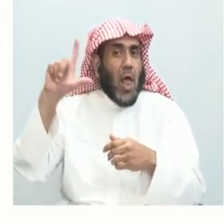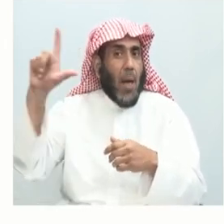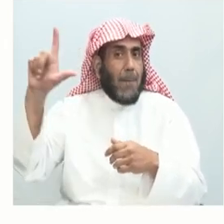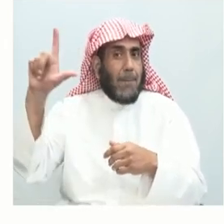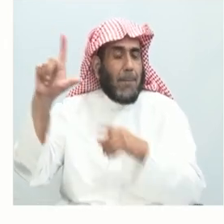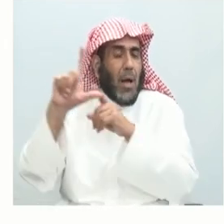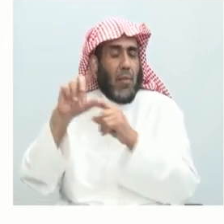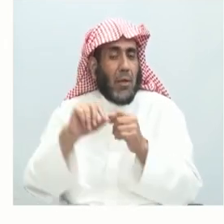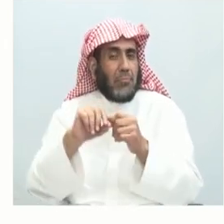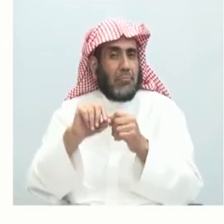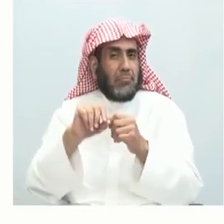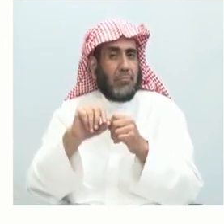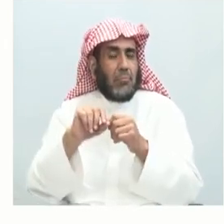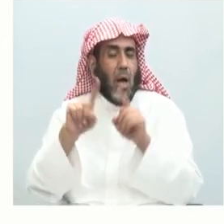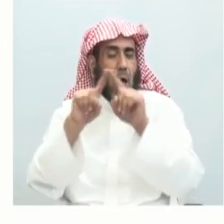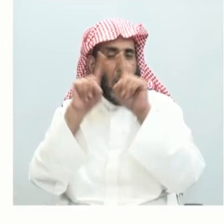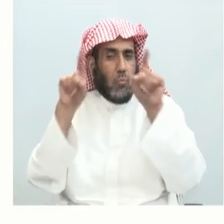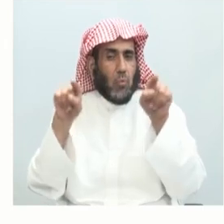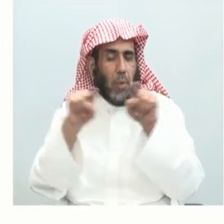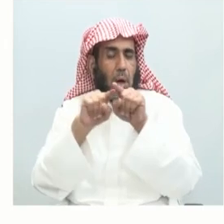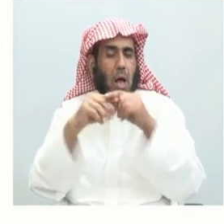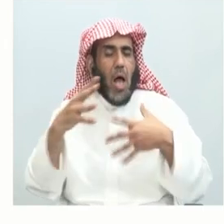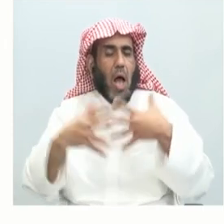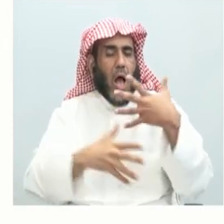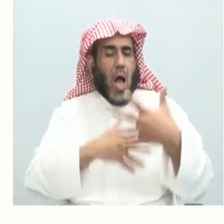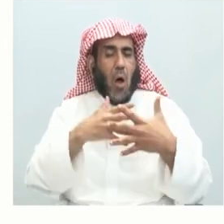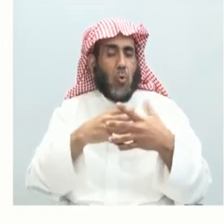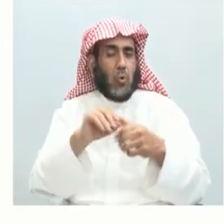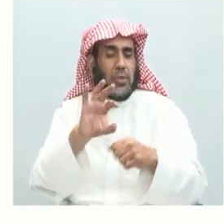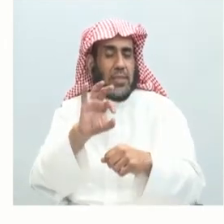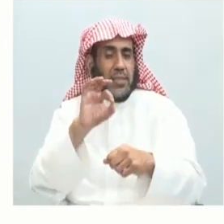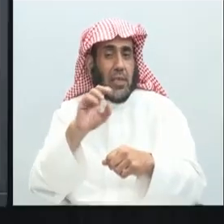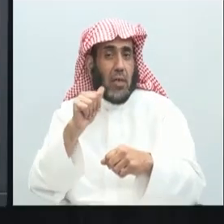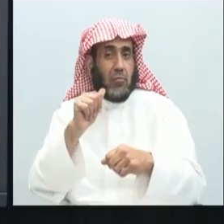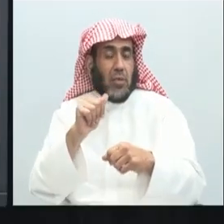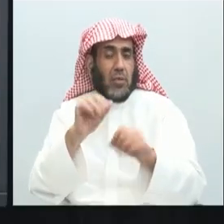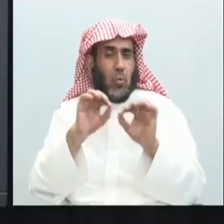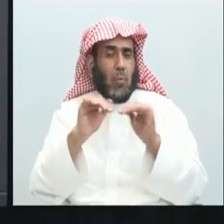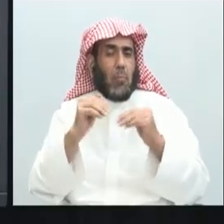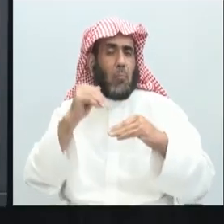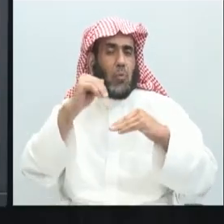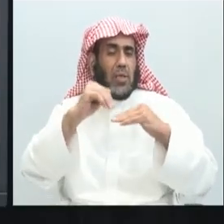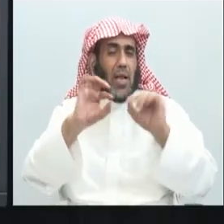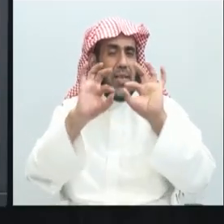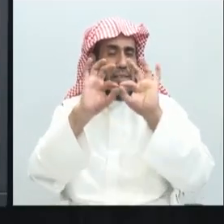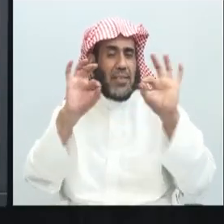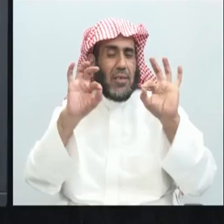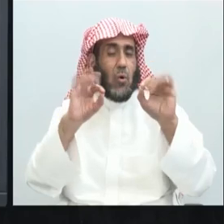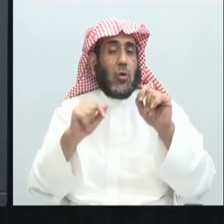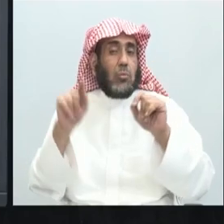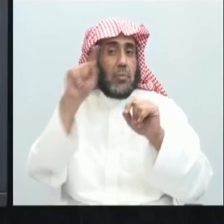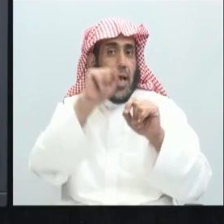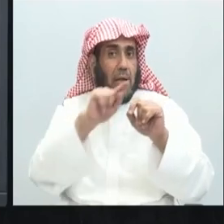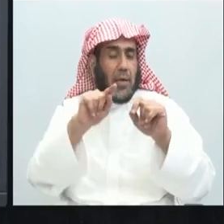اذا ساضع ماذا المربع اذا حاولوا ماذا استخراج الاحرف التي ستكون مرتكزه على السطر وارسم